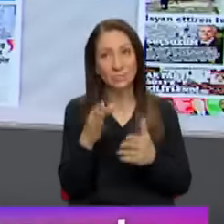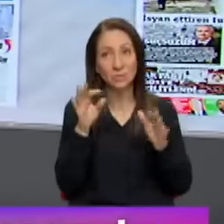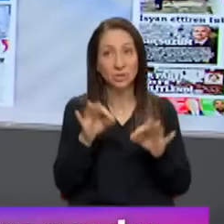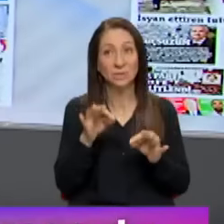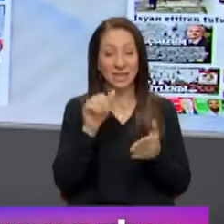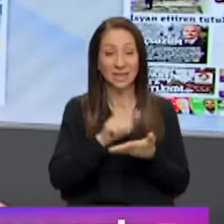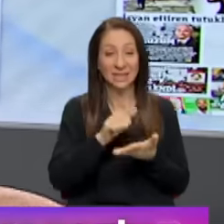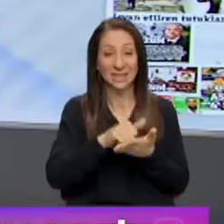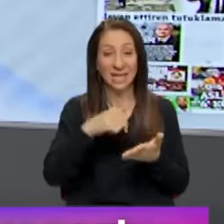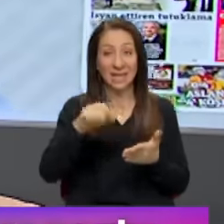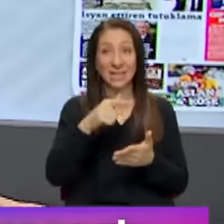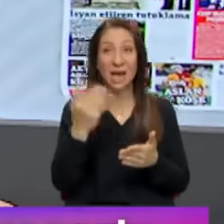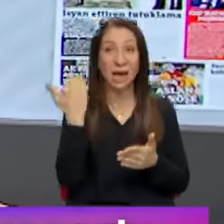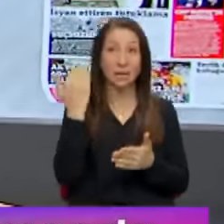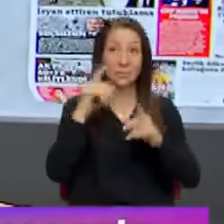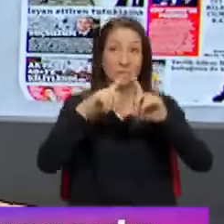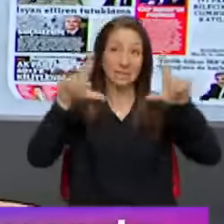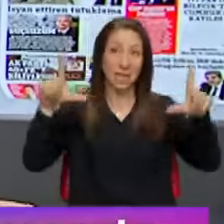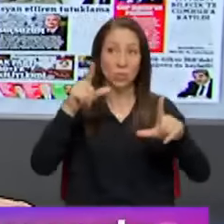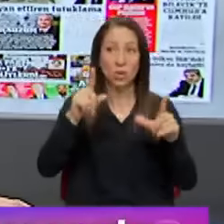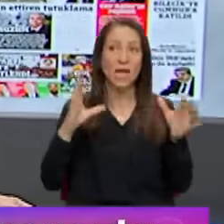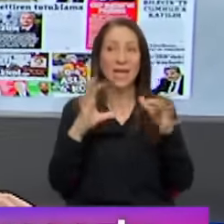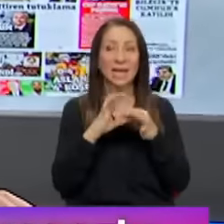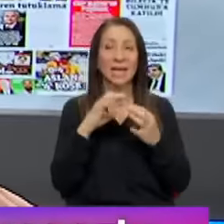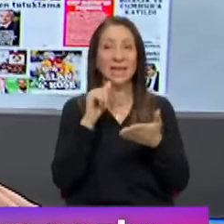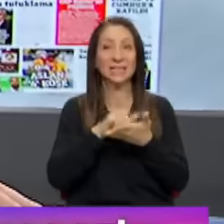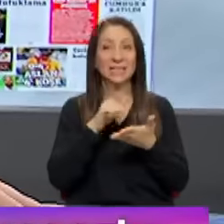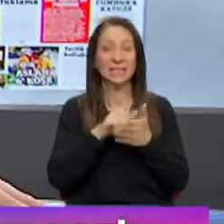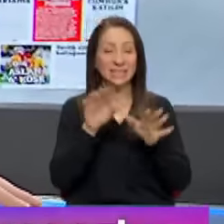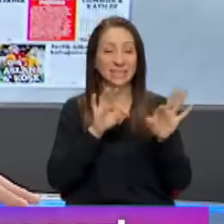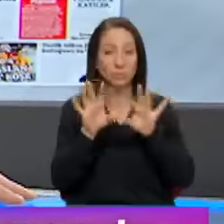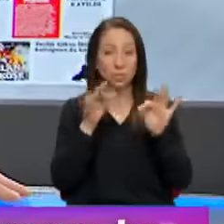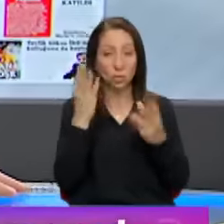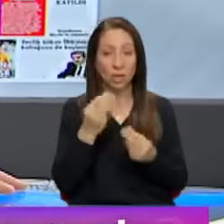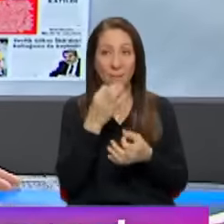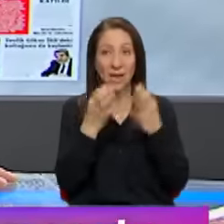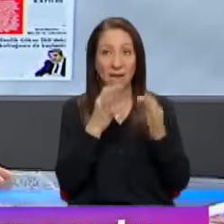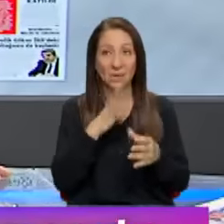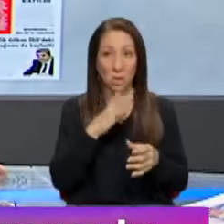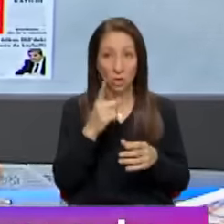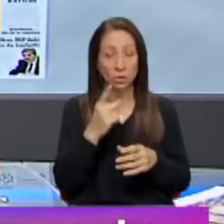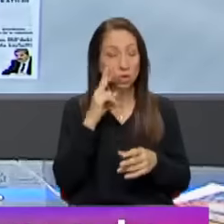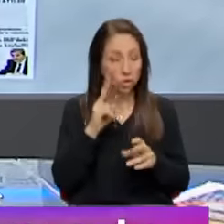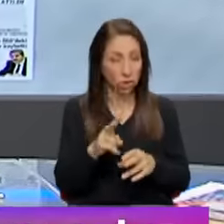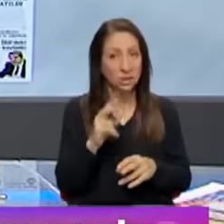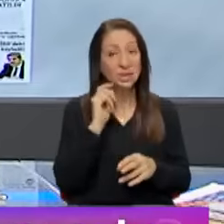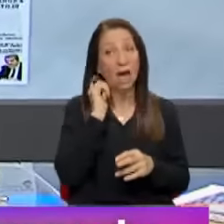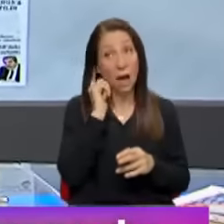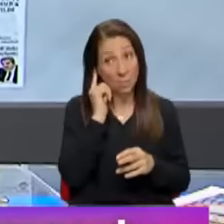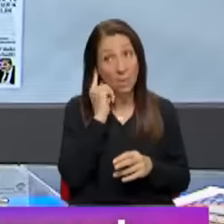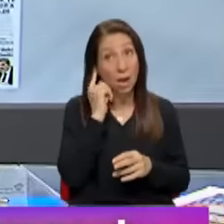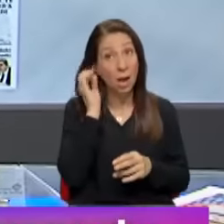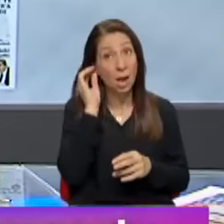Şimdi gazetelerde arkamızda bunlara dair gazetelerden seçmiş olduğumuz haberler var. Onları da getireceğiz ekranlarınıza.